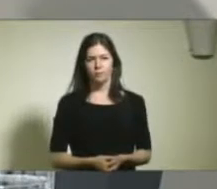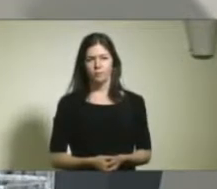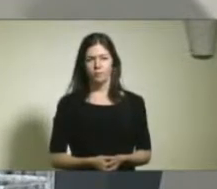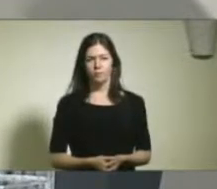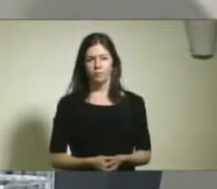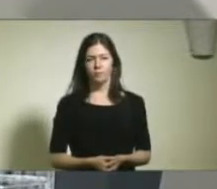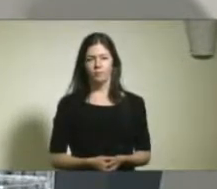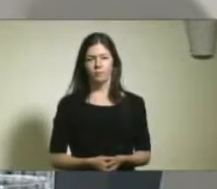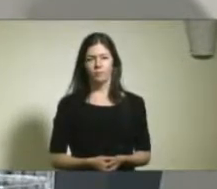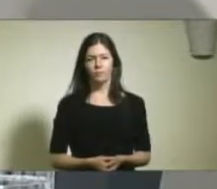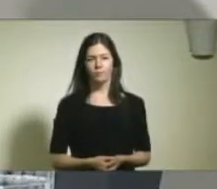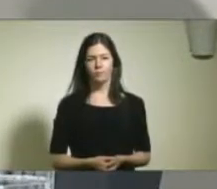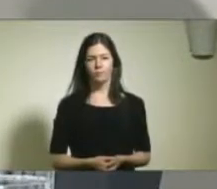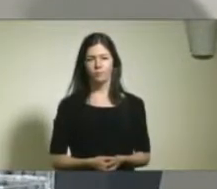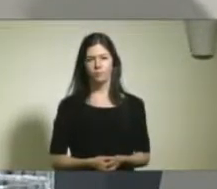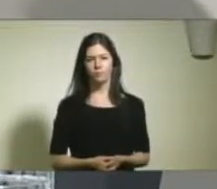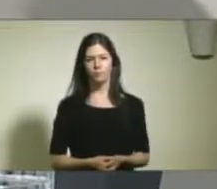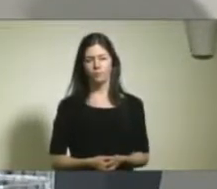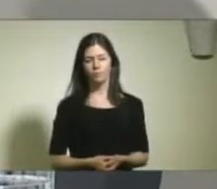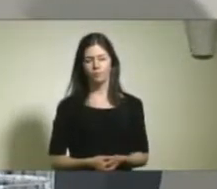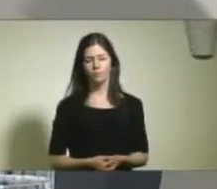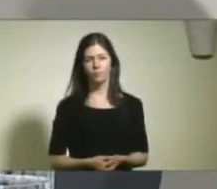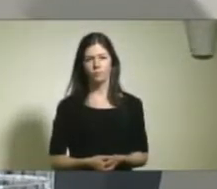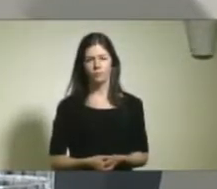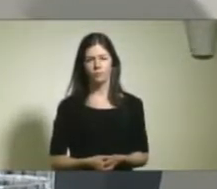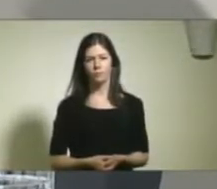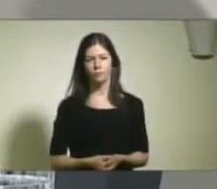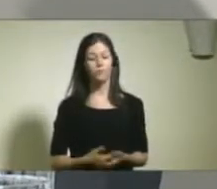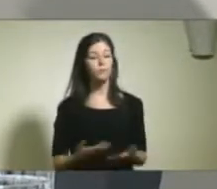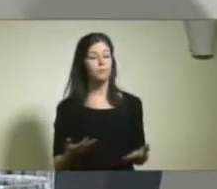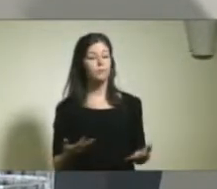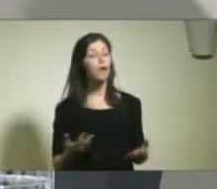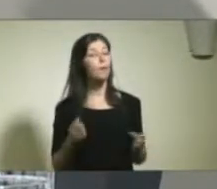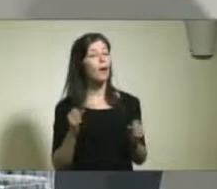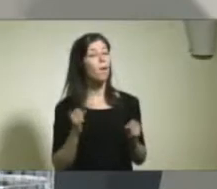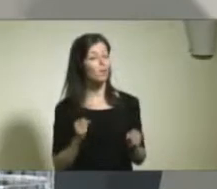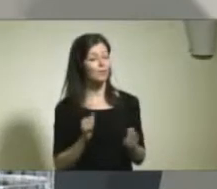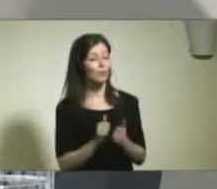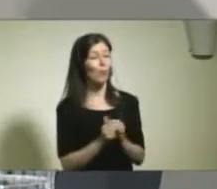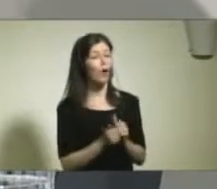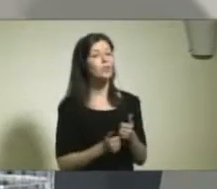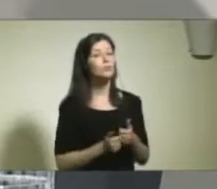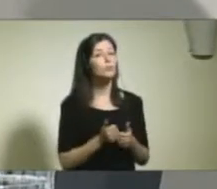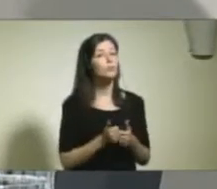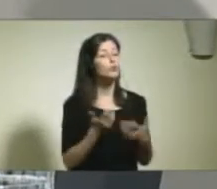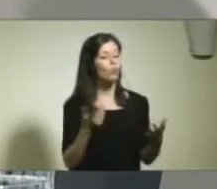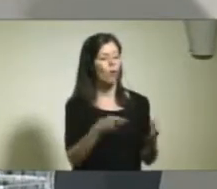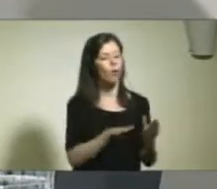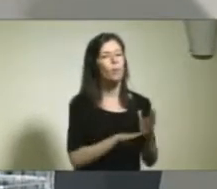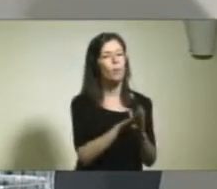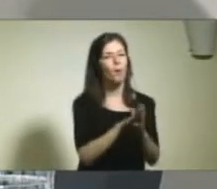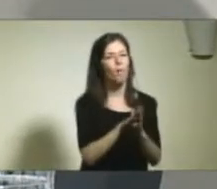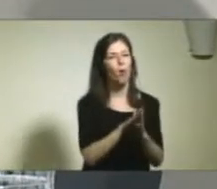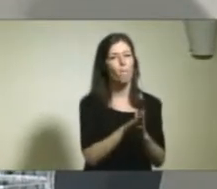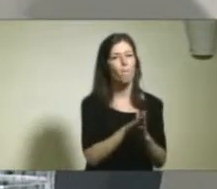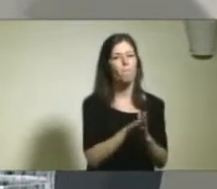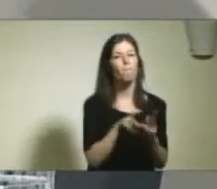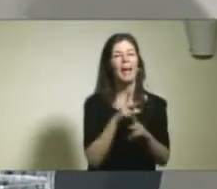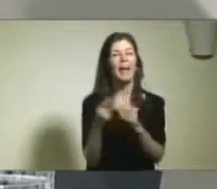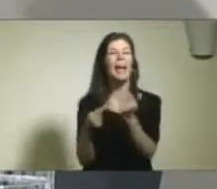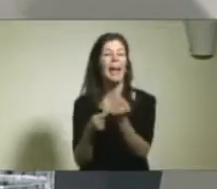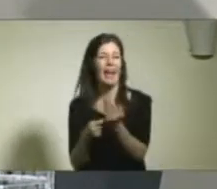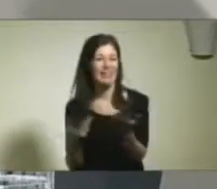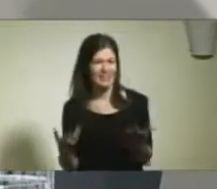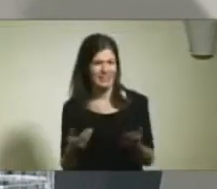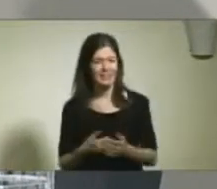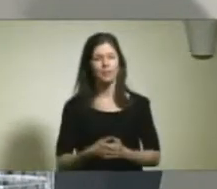la concurrence va s'accentuer, c'est sur le développement qu'on fait sur le crédit, parce qu'on a